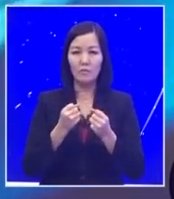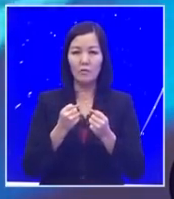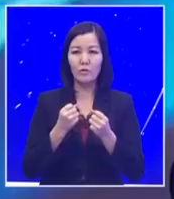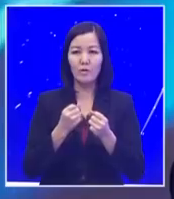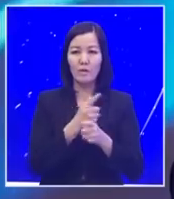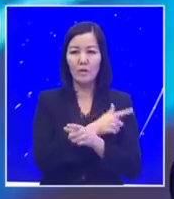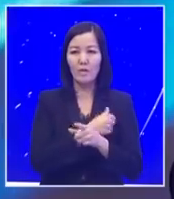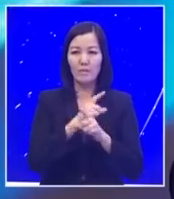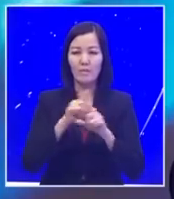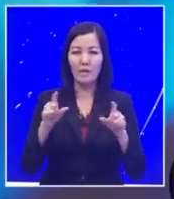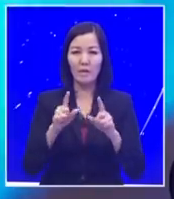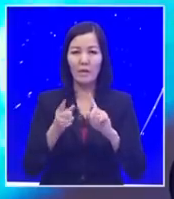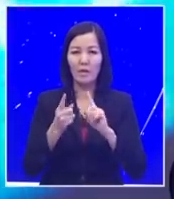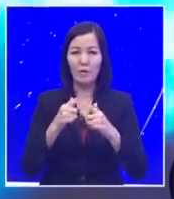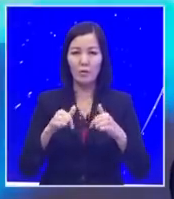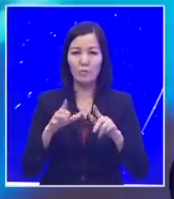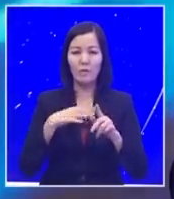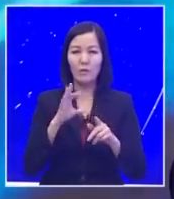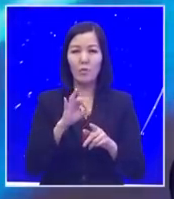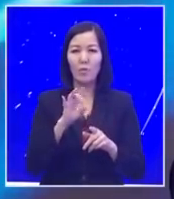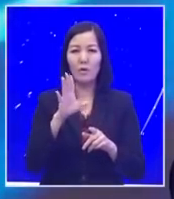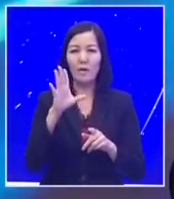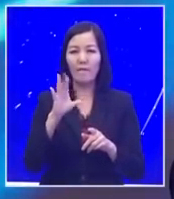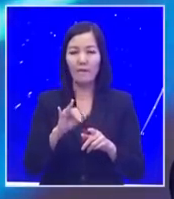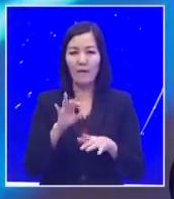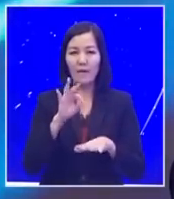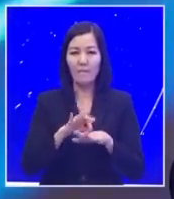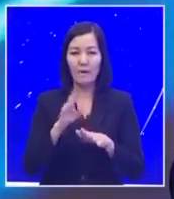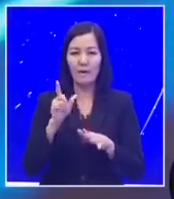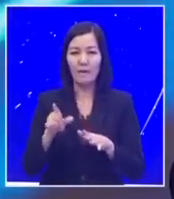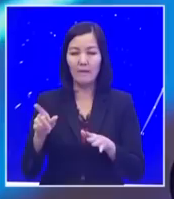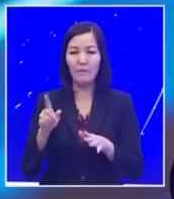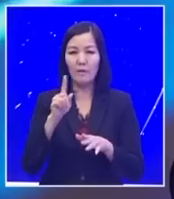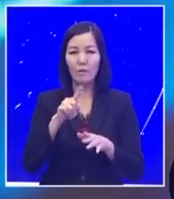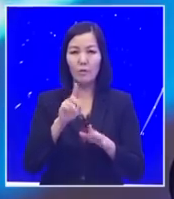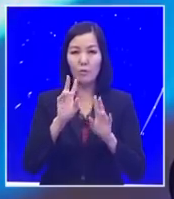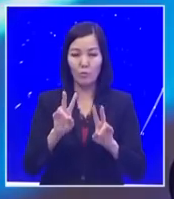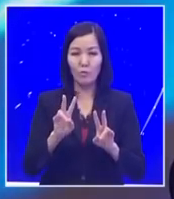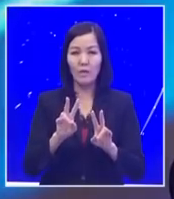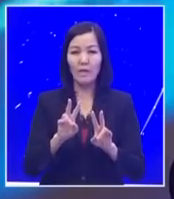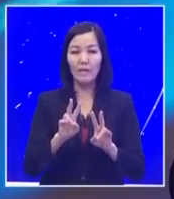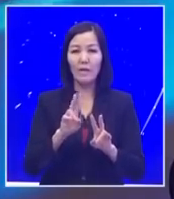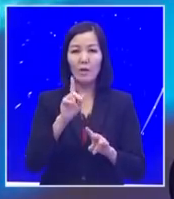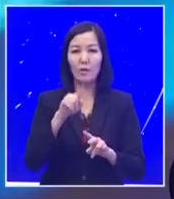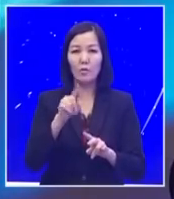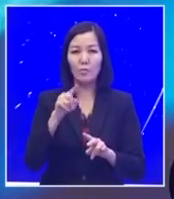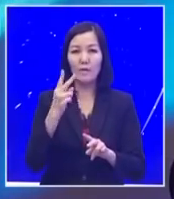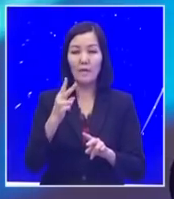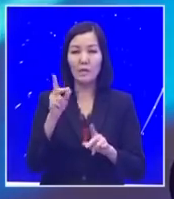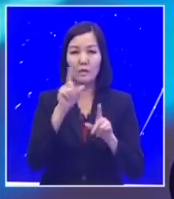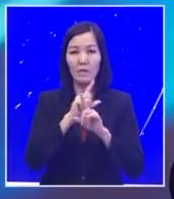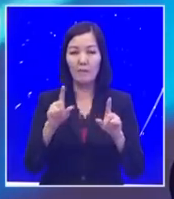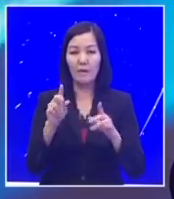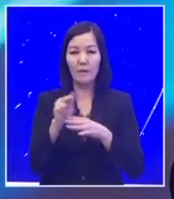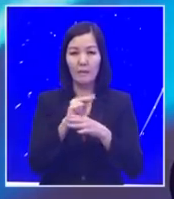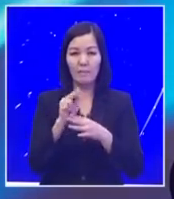емханаға ұйымдастырылды. ОРВИ белгілері бар науқастарды тек қана нөмір екінші қалалық емхана қабылдайды.